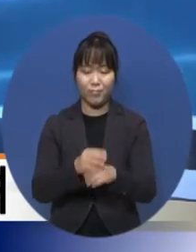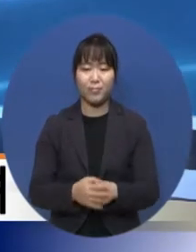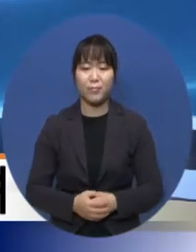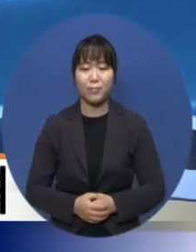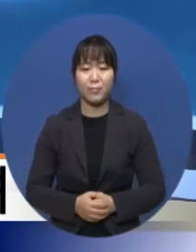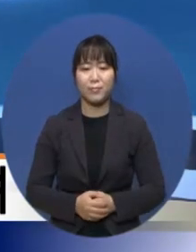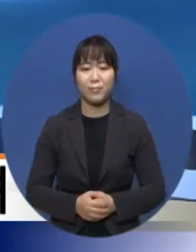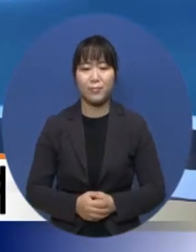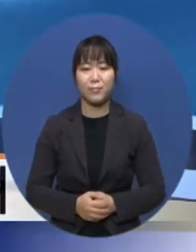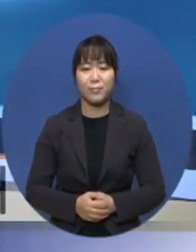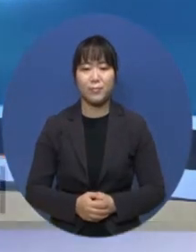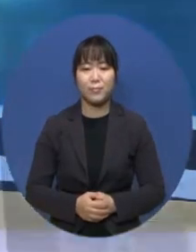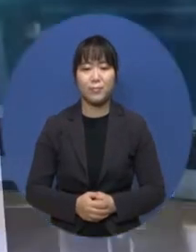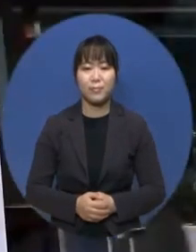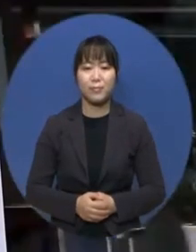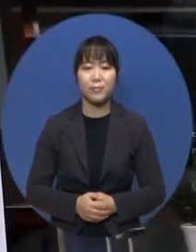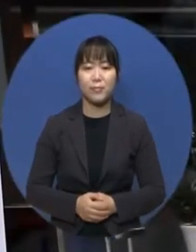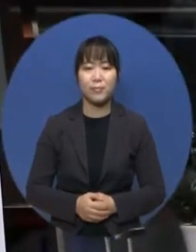기자가 전합니다.